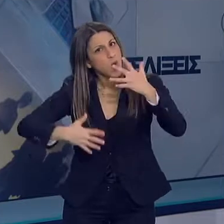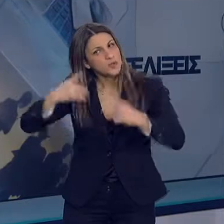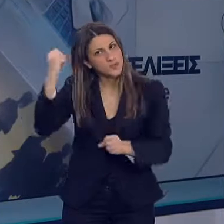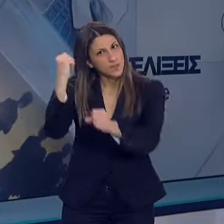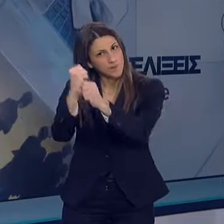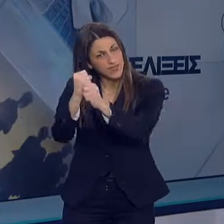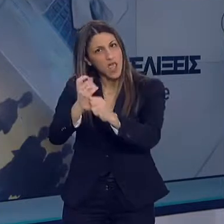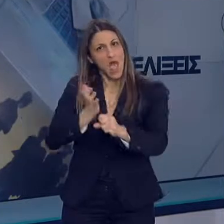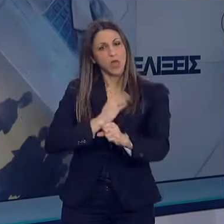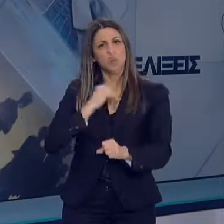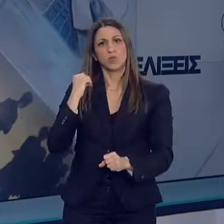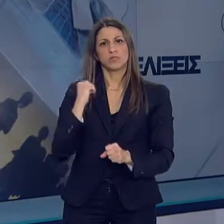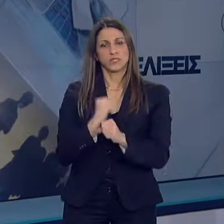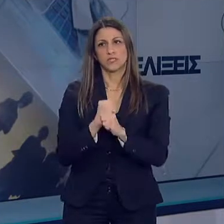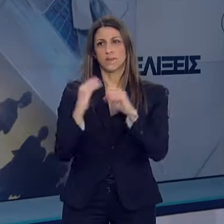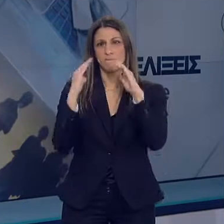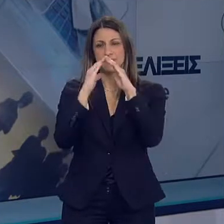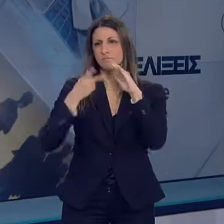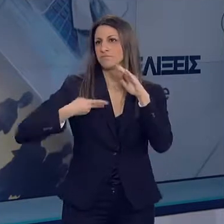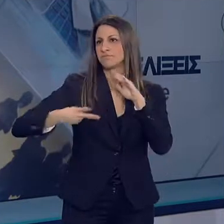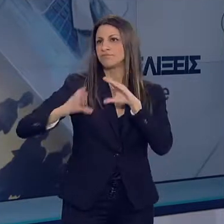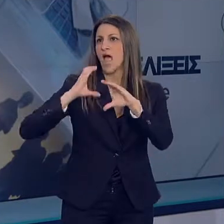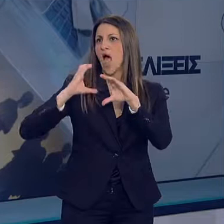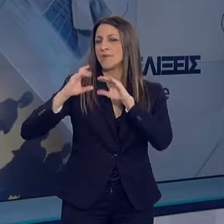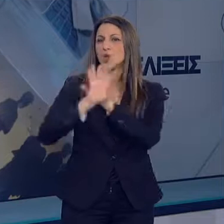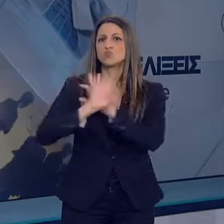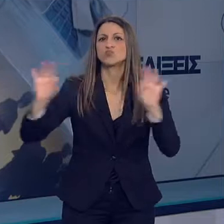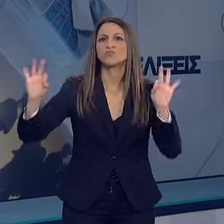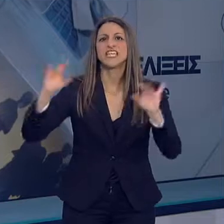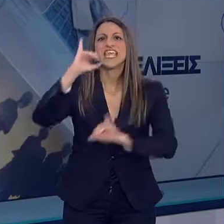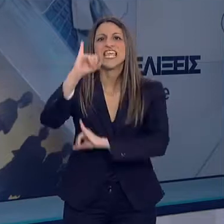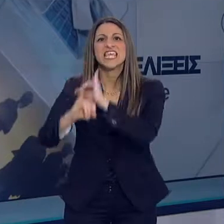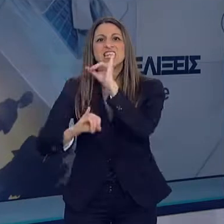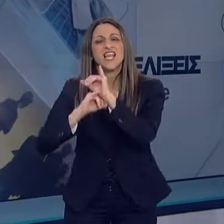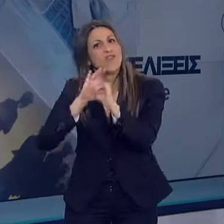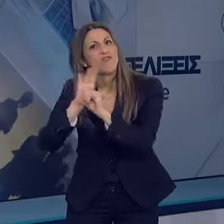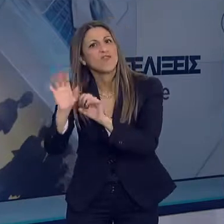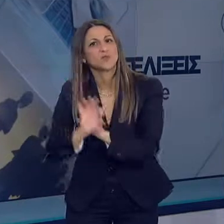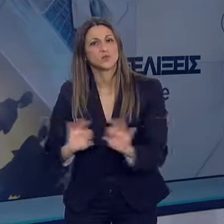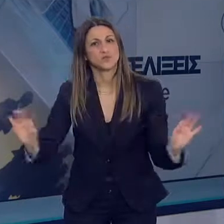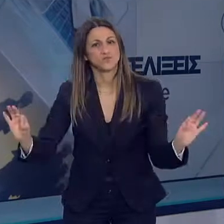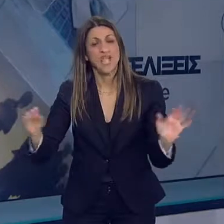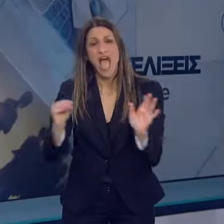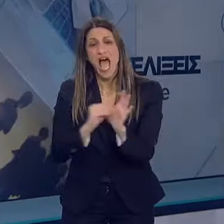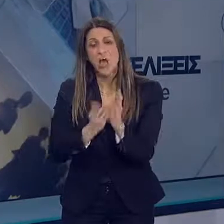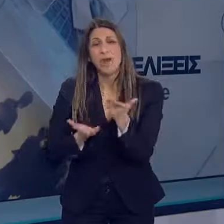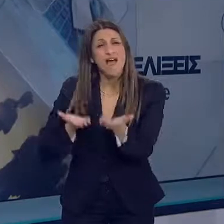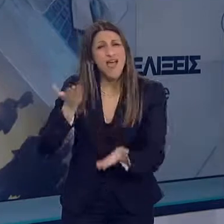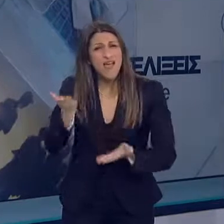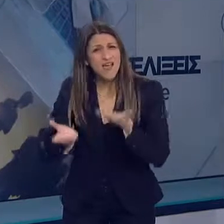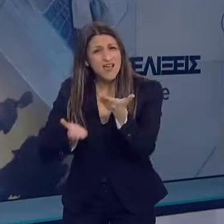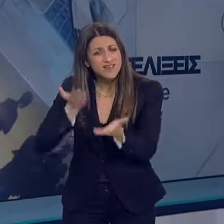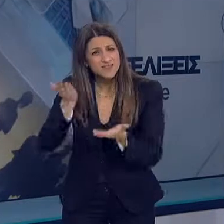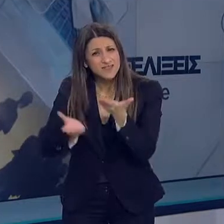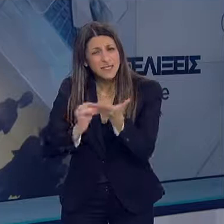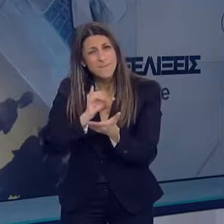σπίτι με τη βοήθεια τους λογιστή τους, χωρίς να διακυβεύεται η υγεία τους. Θα θέλαμε επίσης να υπενθυμίσουμε ότι η ημερομηνία λήξης υποβολής φορολογικών